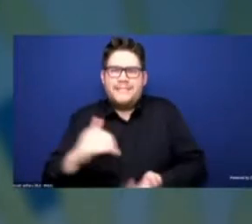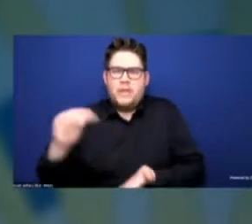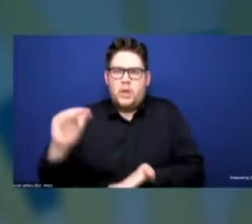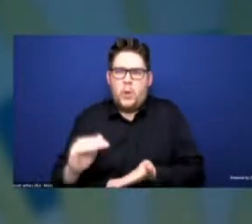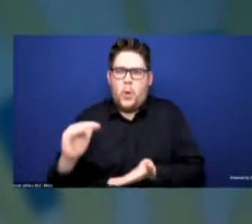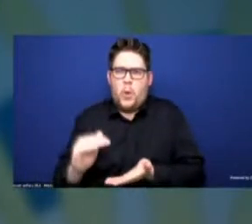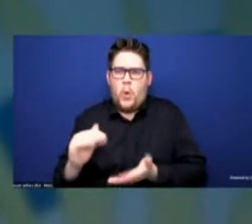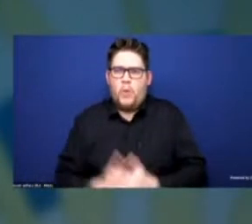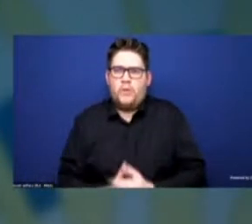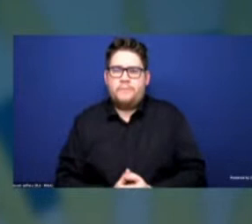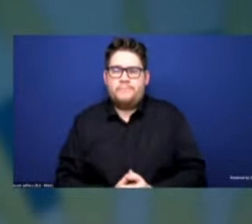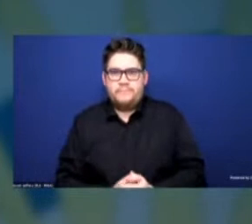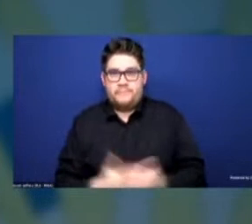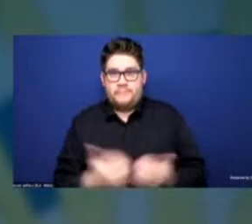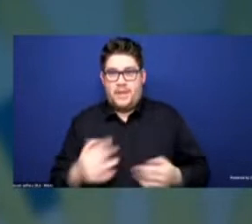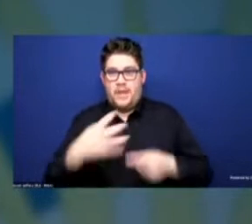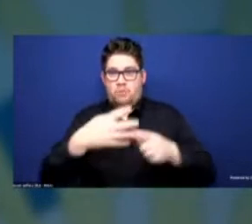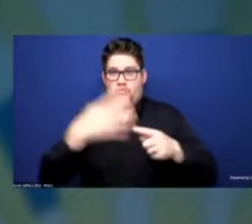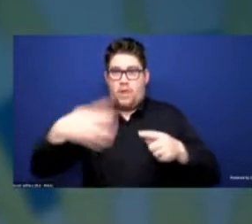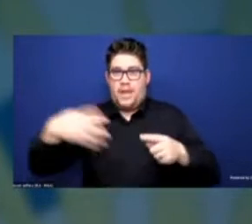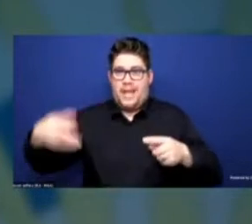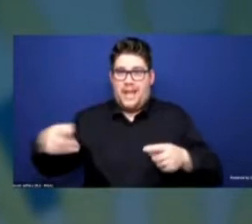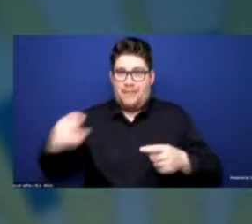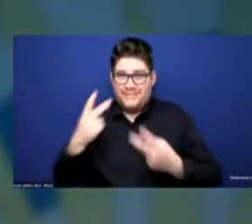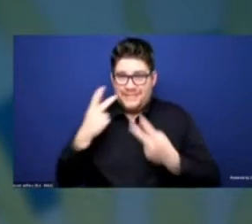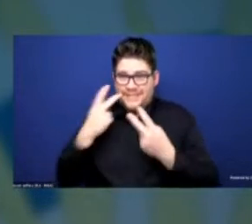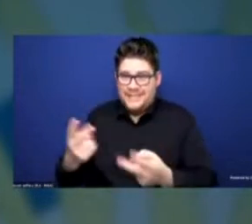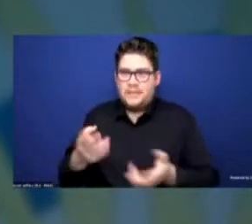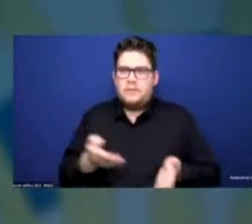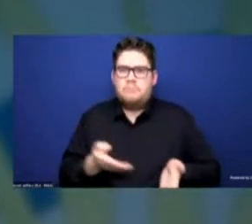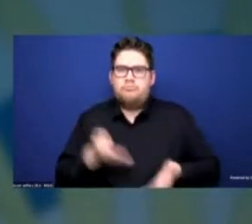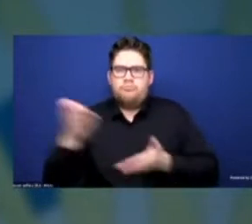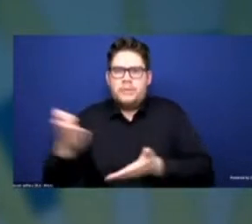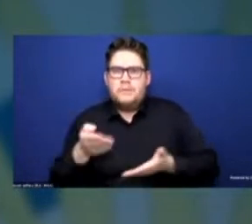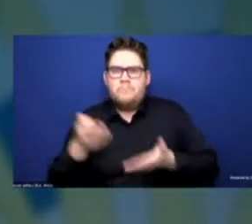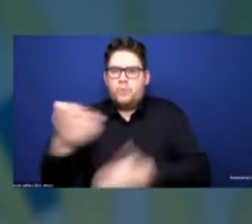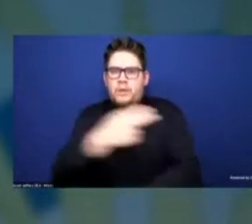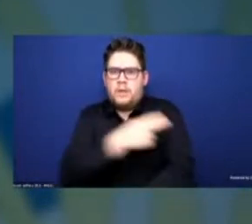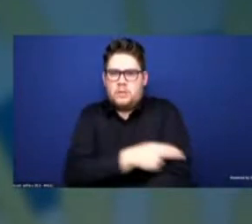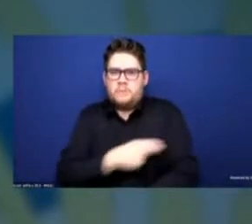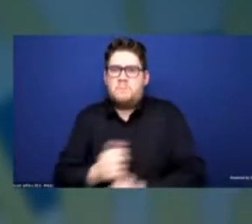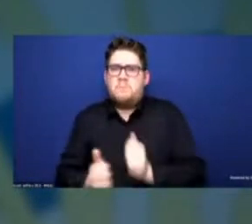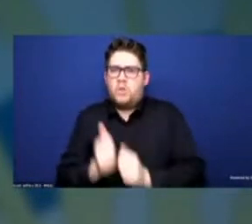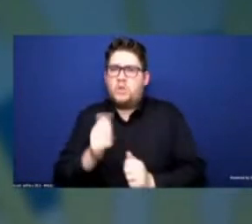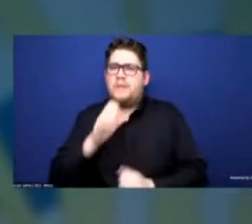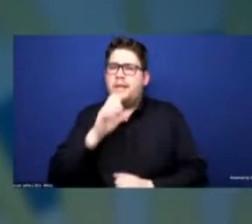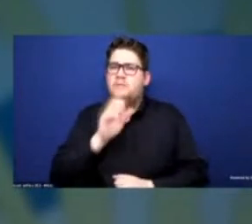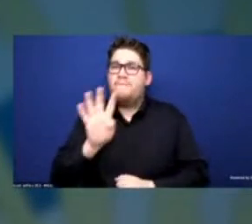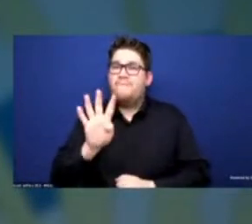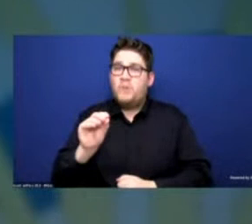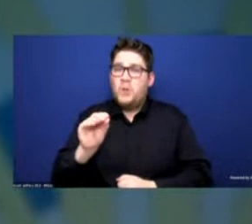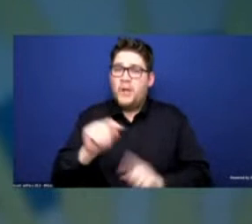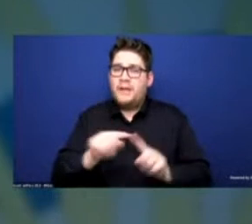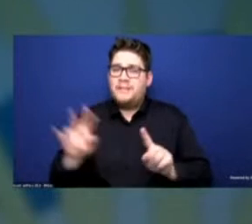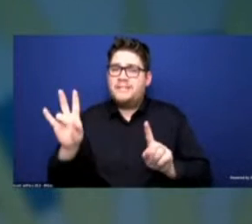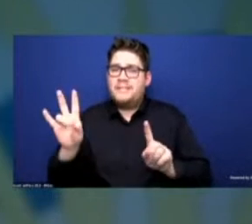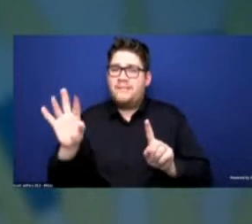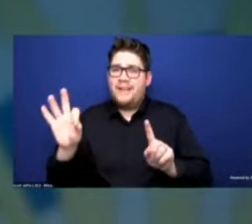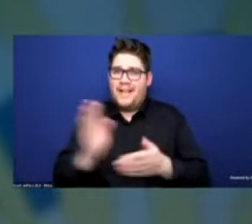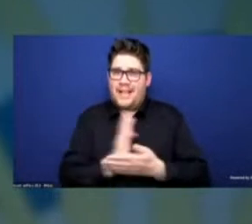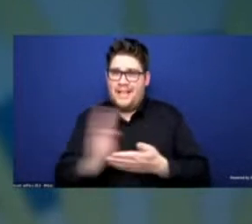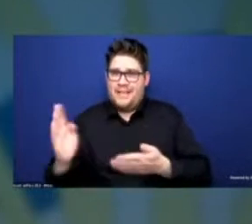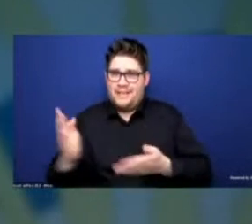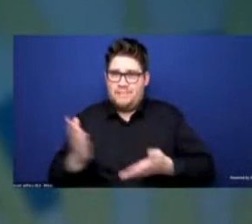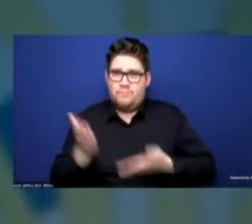by people between the ages of 40 and 79. 所以现在是40到79岁的大多数人开始住院，全是这些